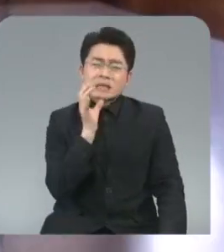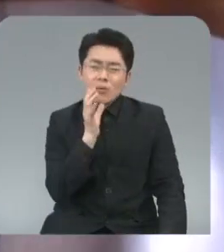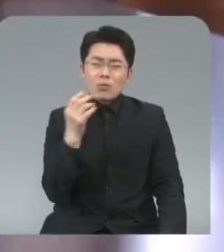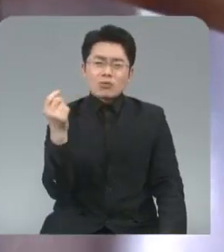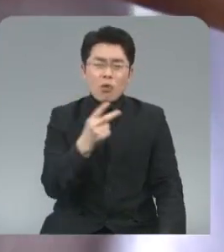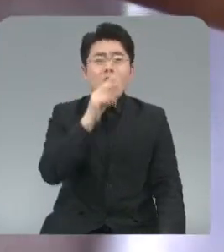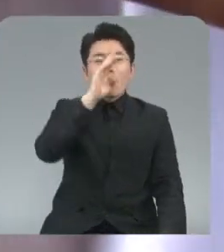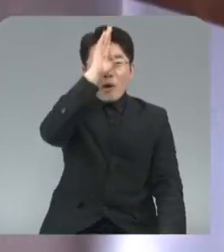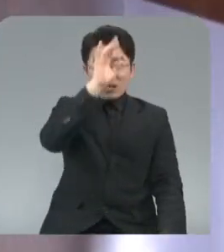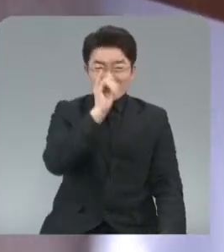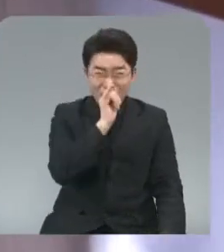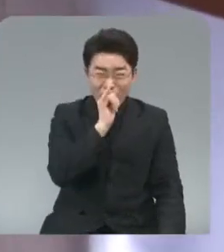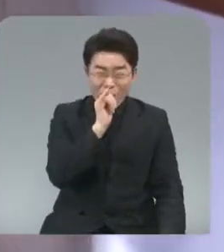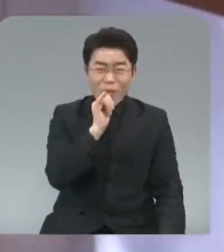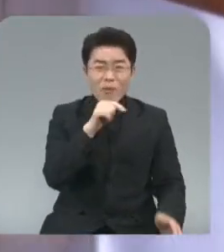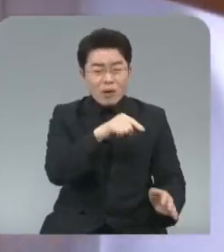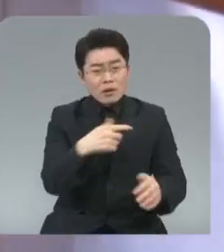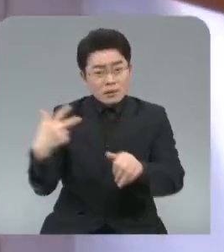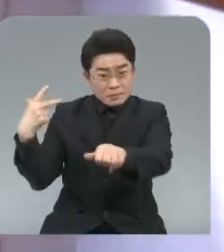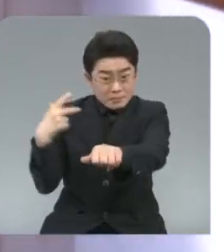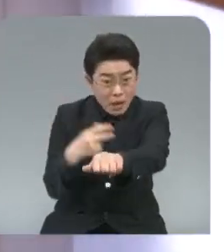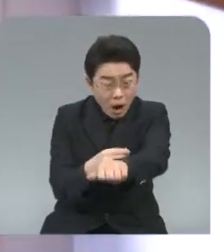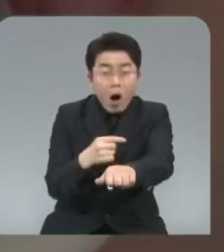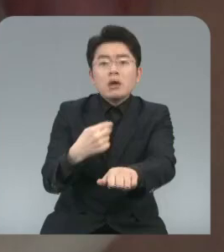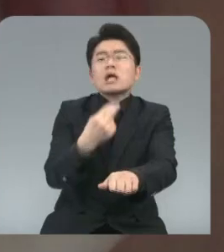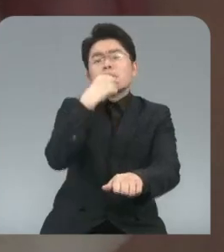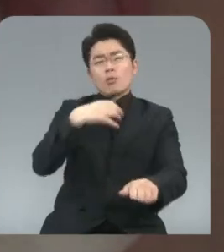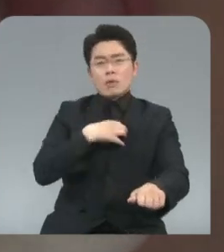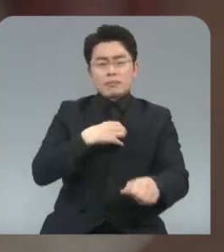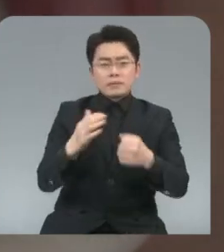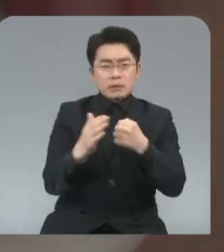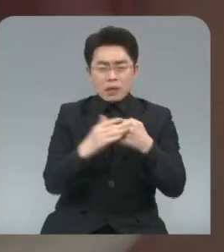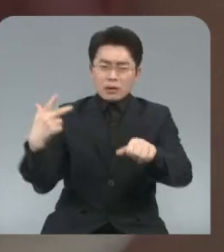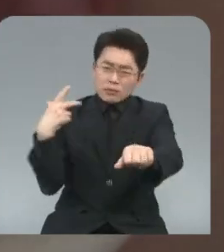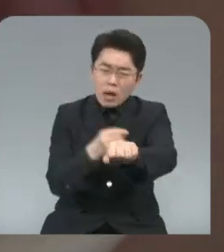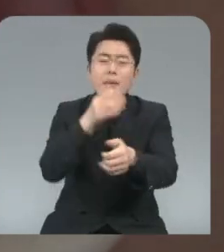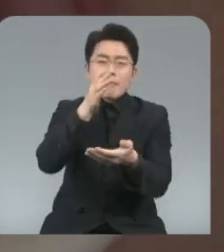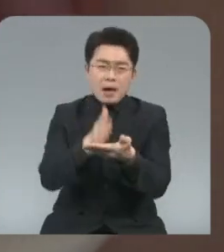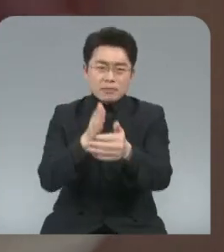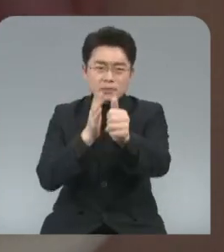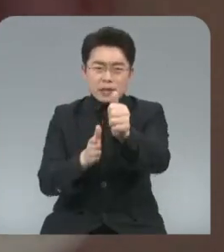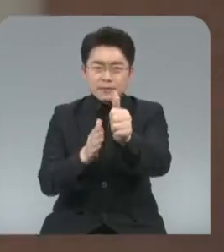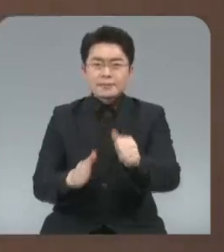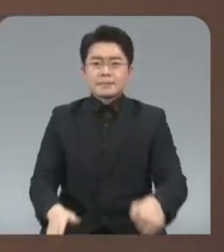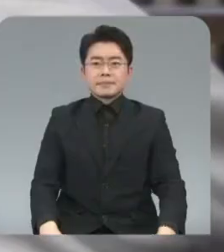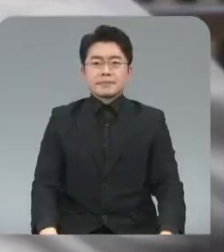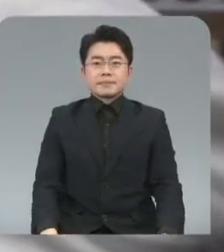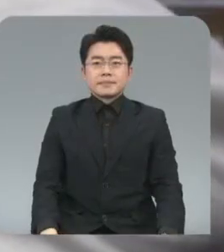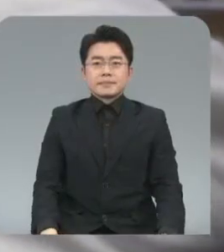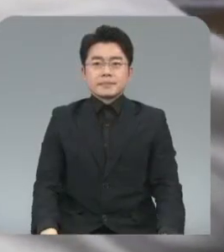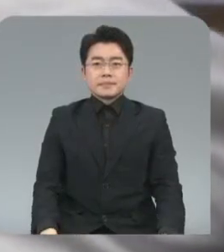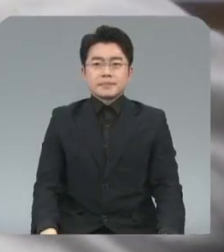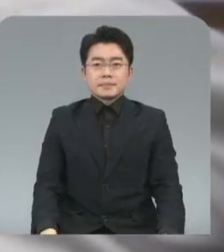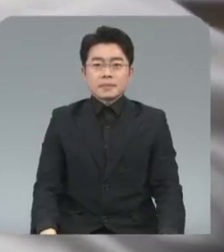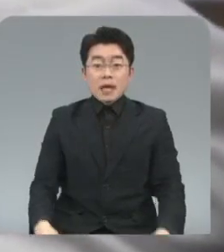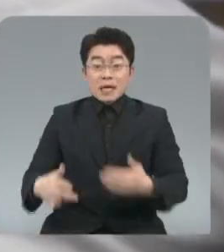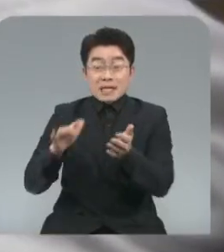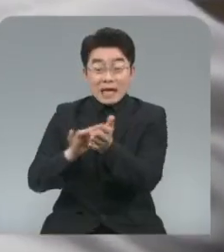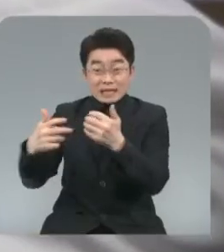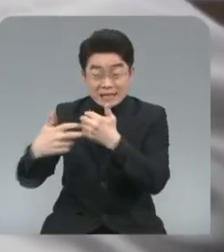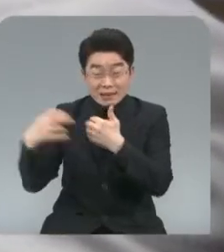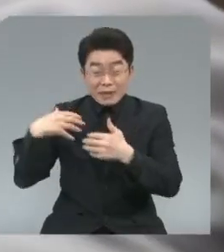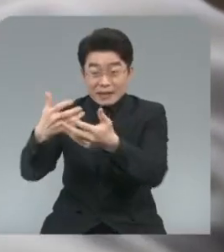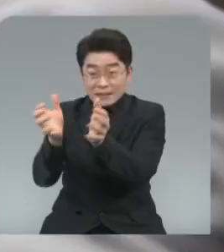있는 노인에게 백신이 위험할 수 있다며 접종 자제를 권고했습니다. 노르웨이 의약국의